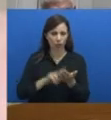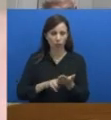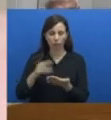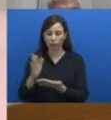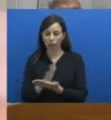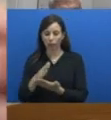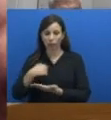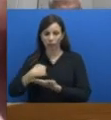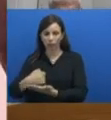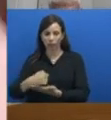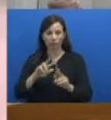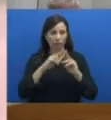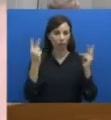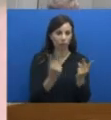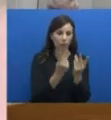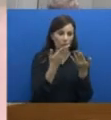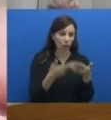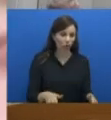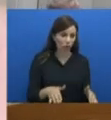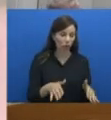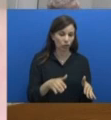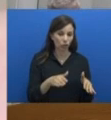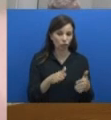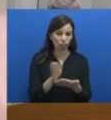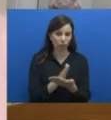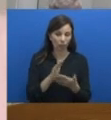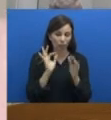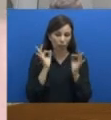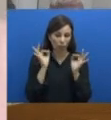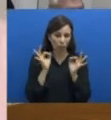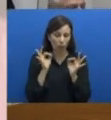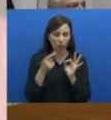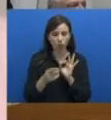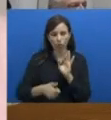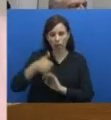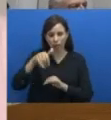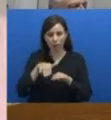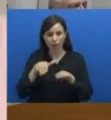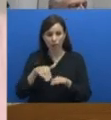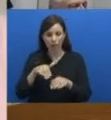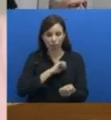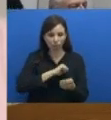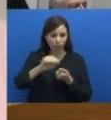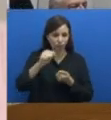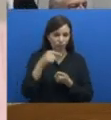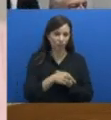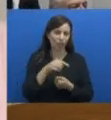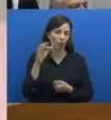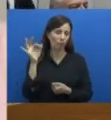ممكن يكون قانون، وأي قانون بدنا نسميه قانون أساس فهو بيكون قانون أساس، وأنتوا لا تستطيعون أن تتدخلوا. نعم.